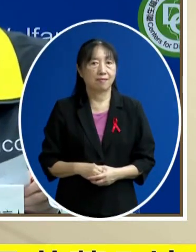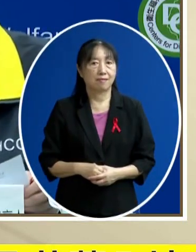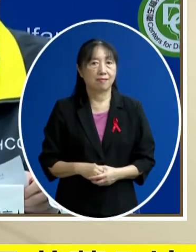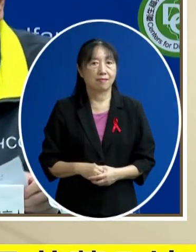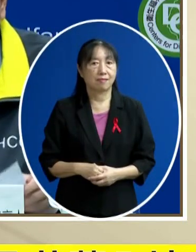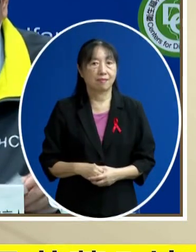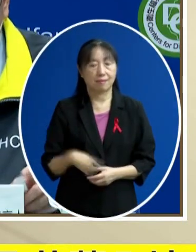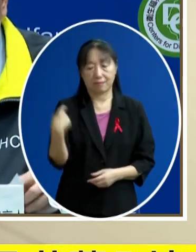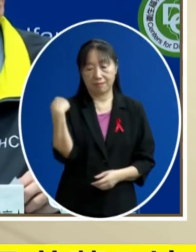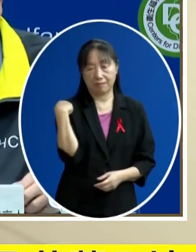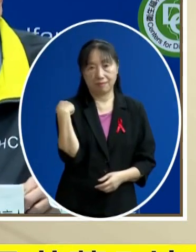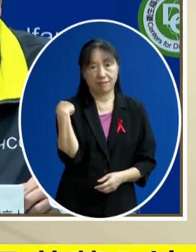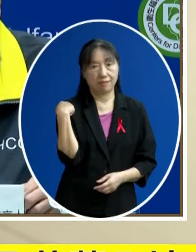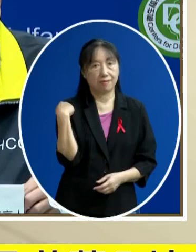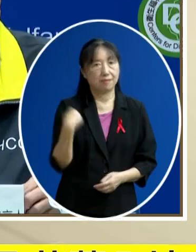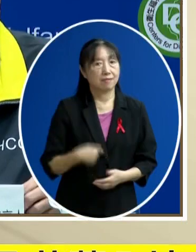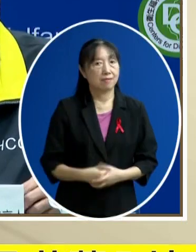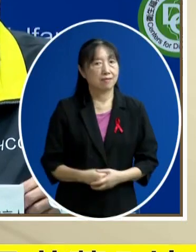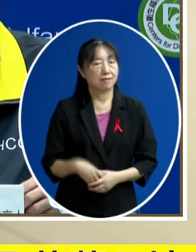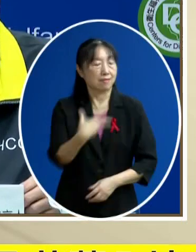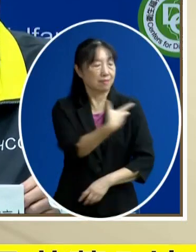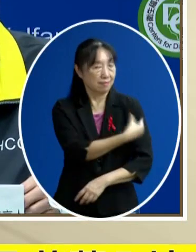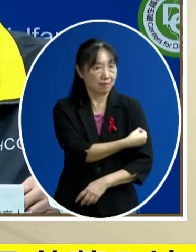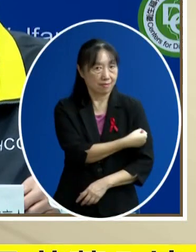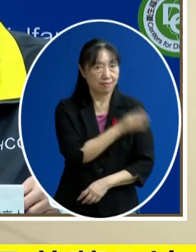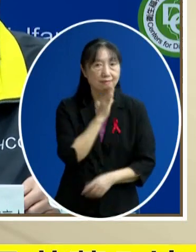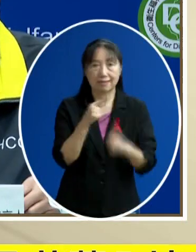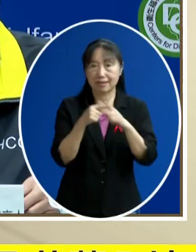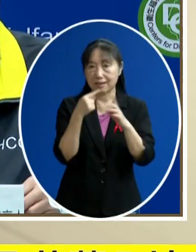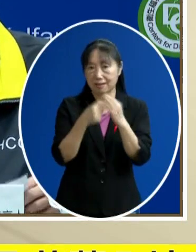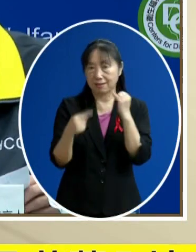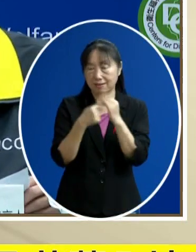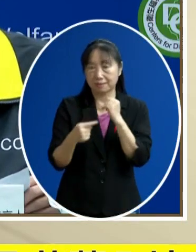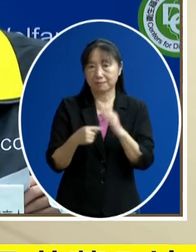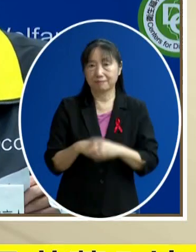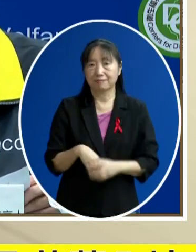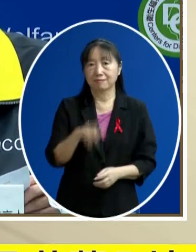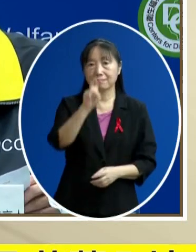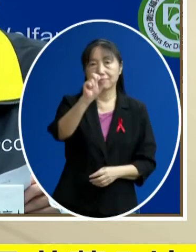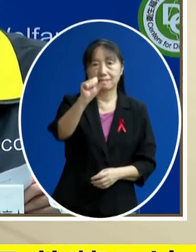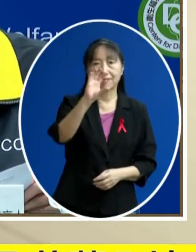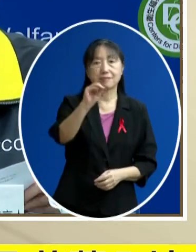那另外昨天接种的人数总共是